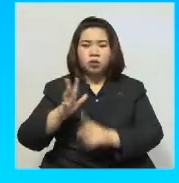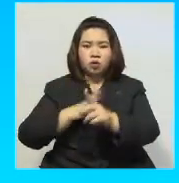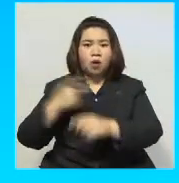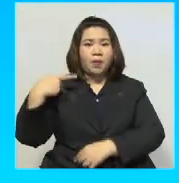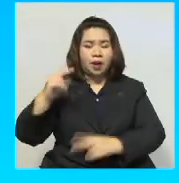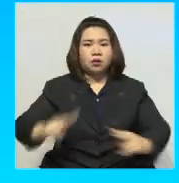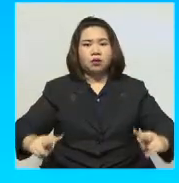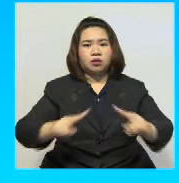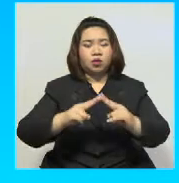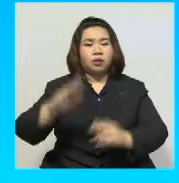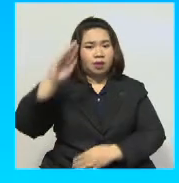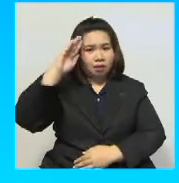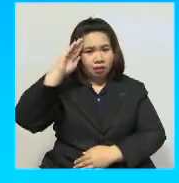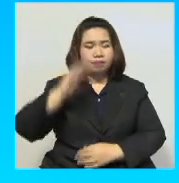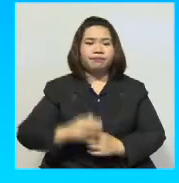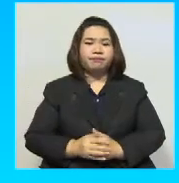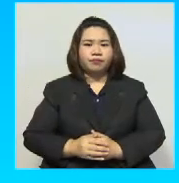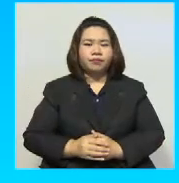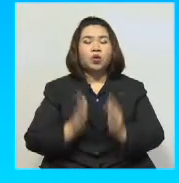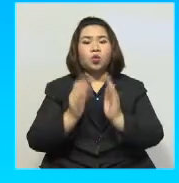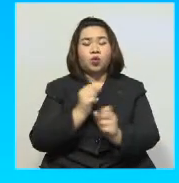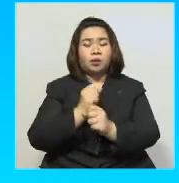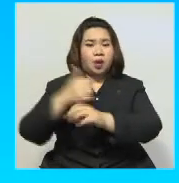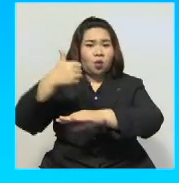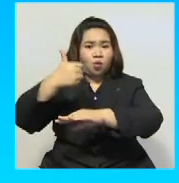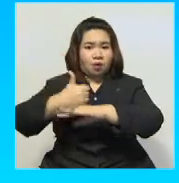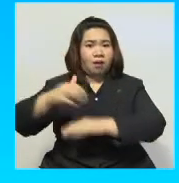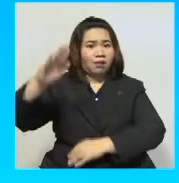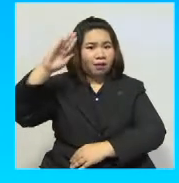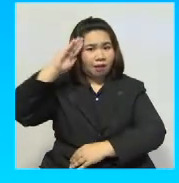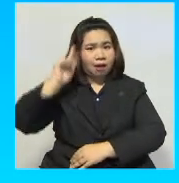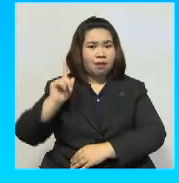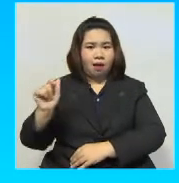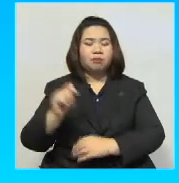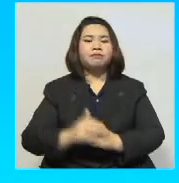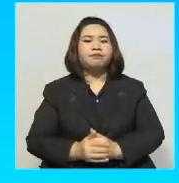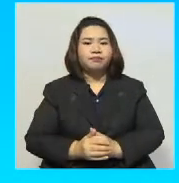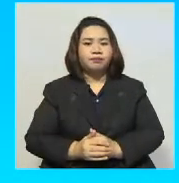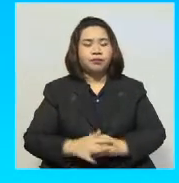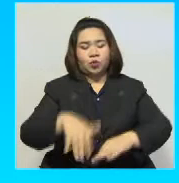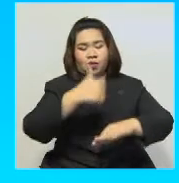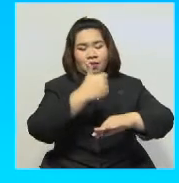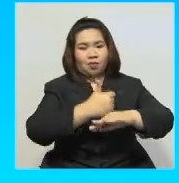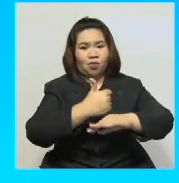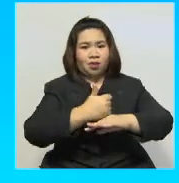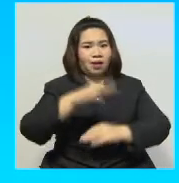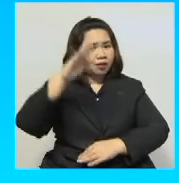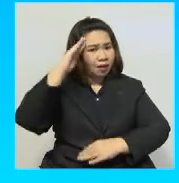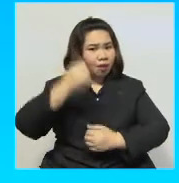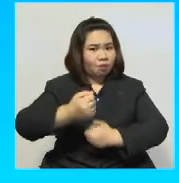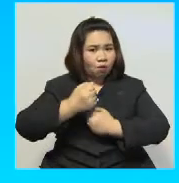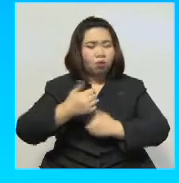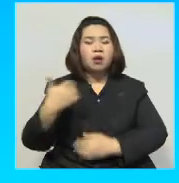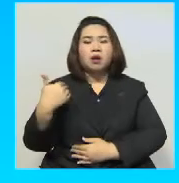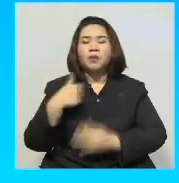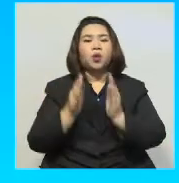มพลเอกธารชยันศรีสุวรรณผู้บัญชาการทหารสูงสุดและพลเอกเฉลิมชัยสิทธิศาสตร์ผู้บัญชาการทหารบกรวมทั้งยังมีนาย